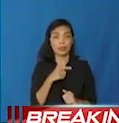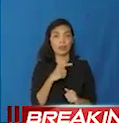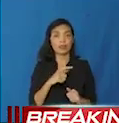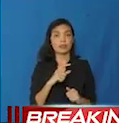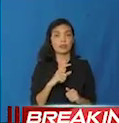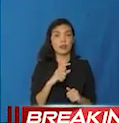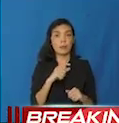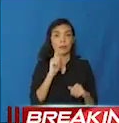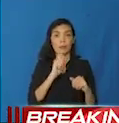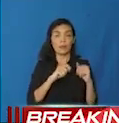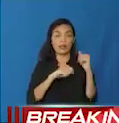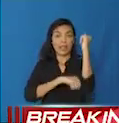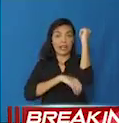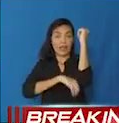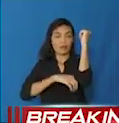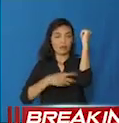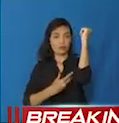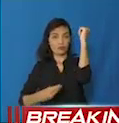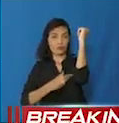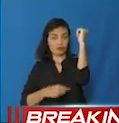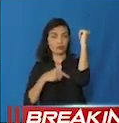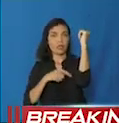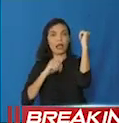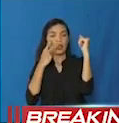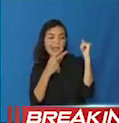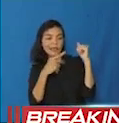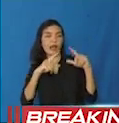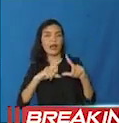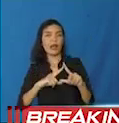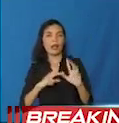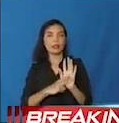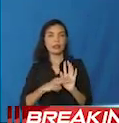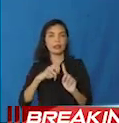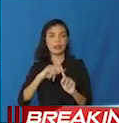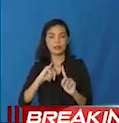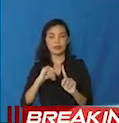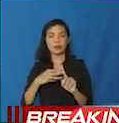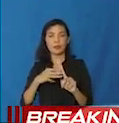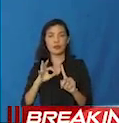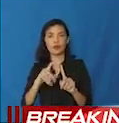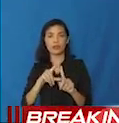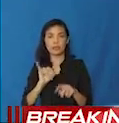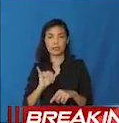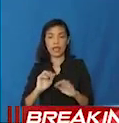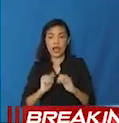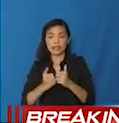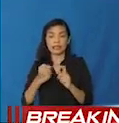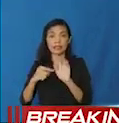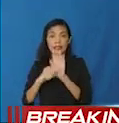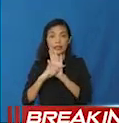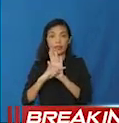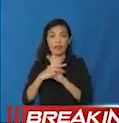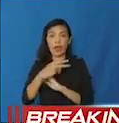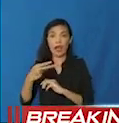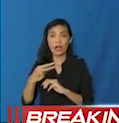menggunakan basis pemeriksaan antibodi tentunya kalau hasilnya negatif kitab belum